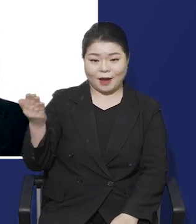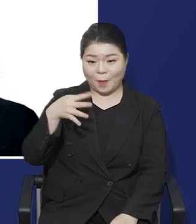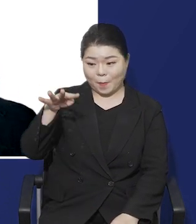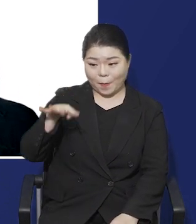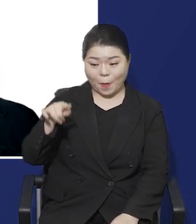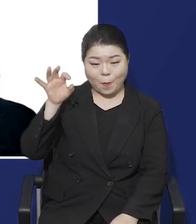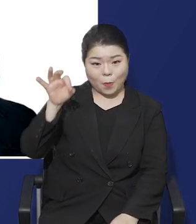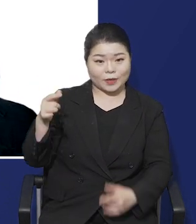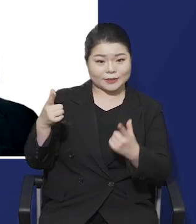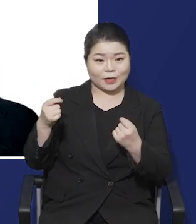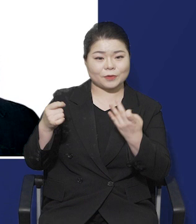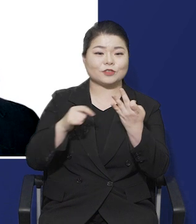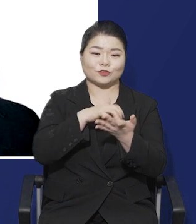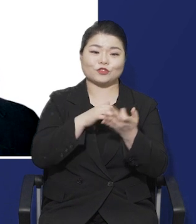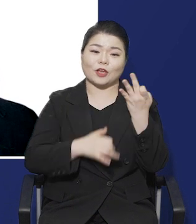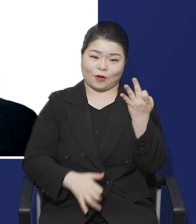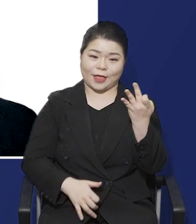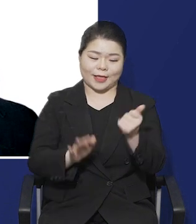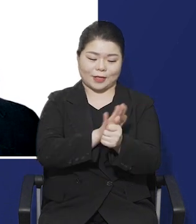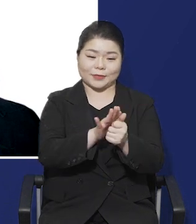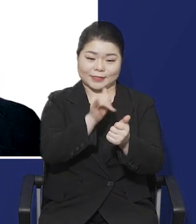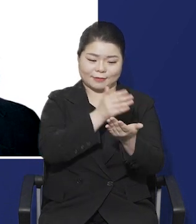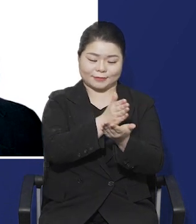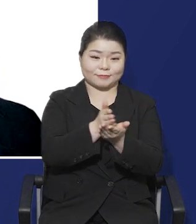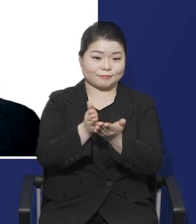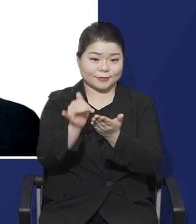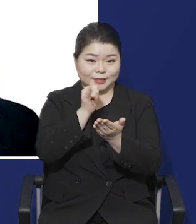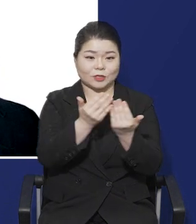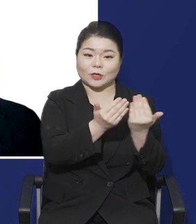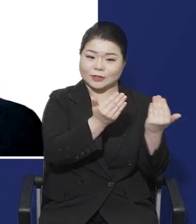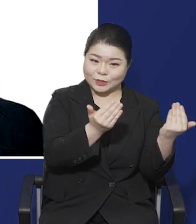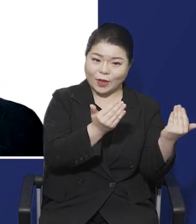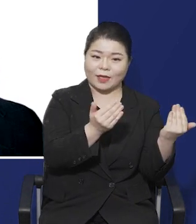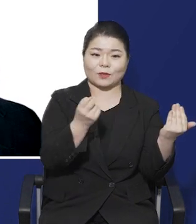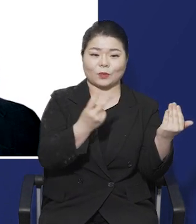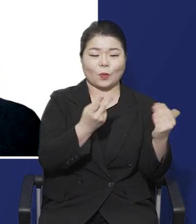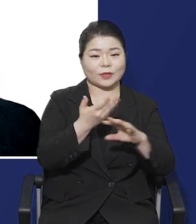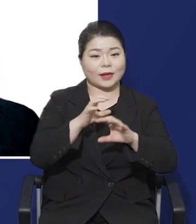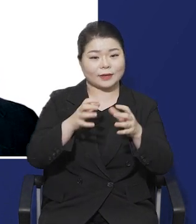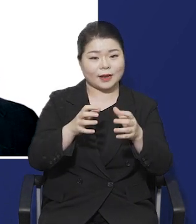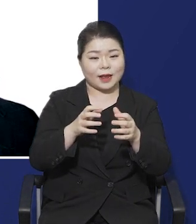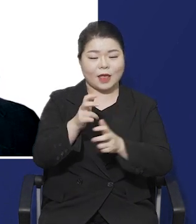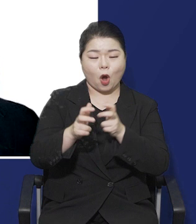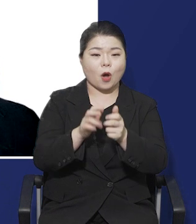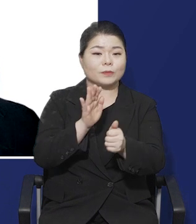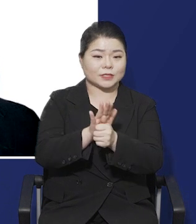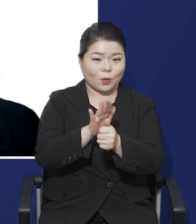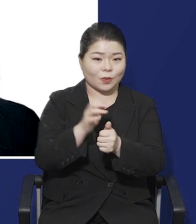같이 14개의 어떤 서비스 분야가 있는데 뭐 전시회나 아니면은 해외 영업 지원